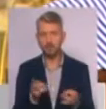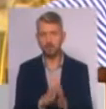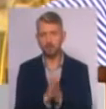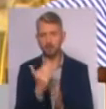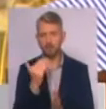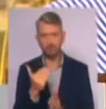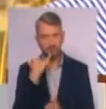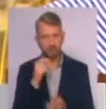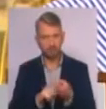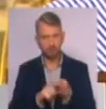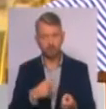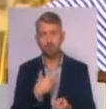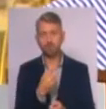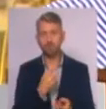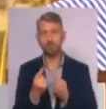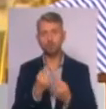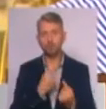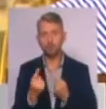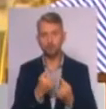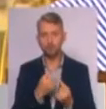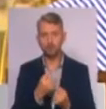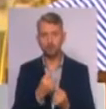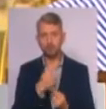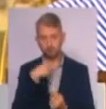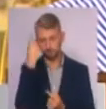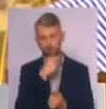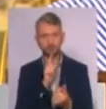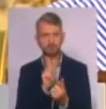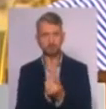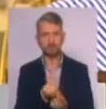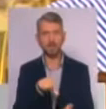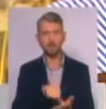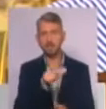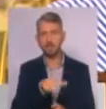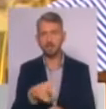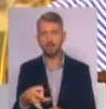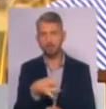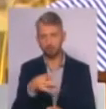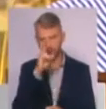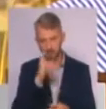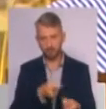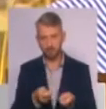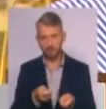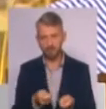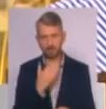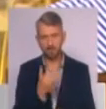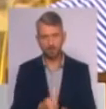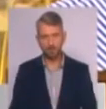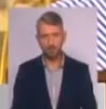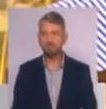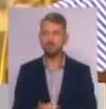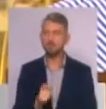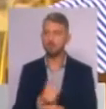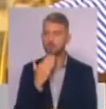ваші координати, я ще поспілкуюсь віч-навіч з представниками районної державної адміністрації. Дякую. Так, дуже